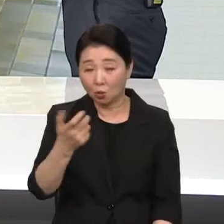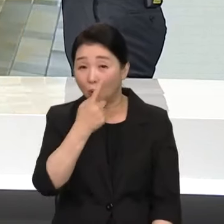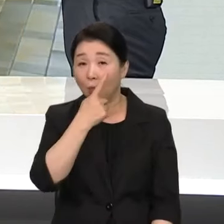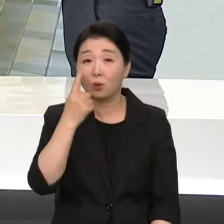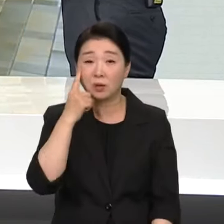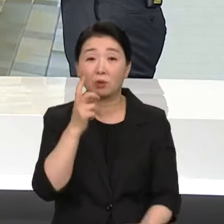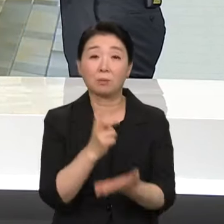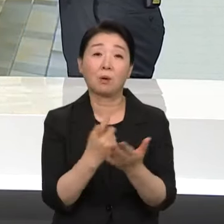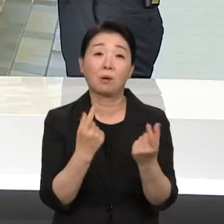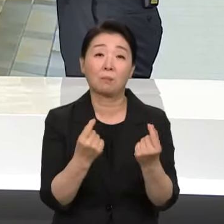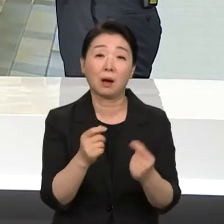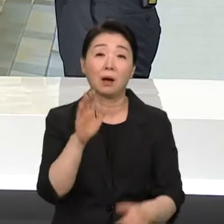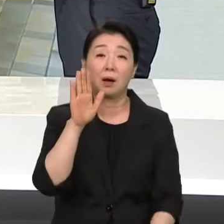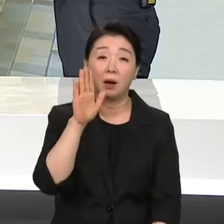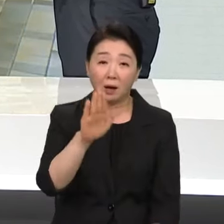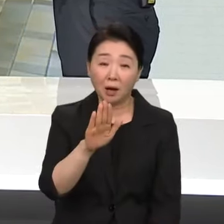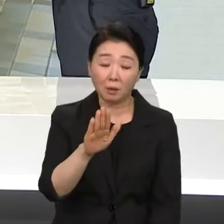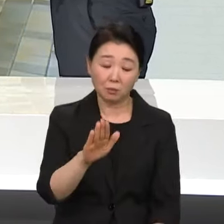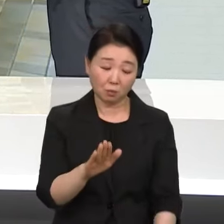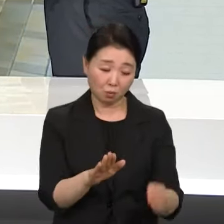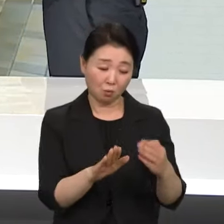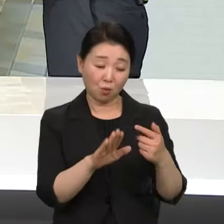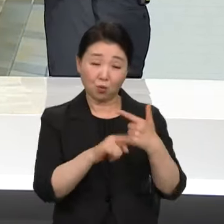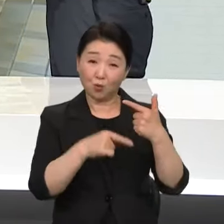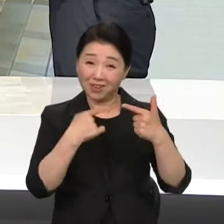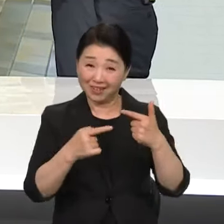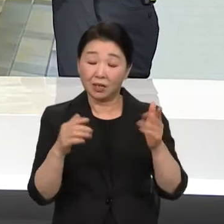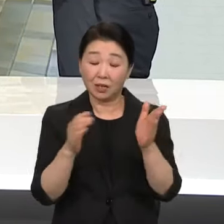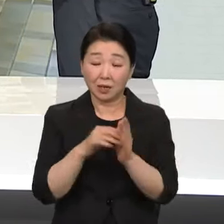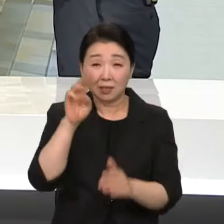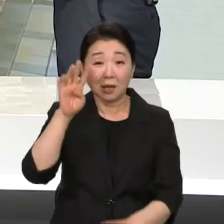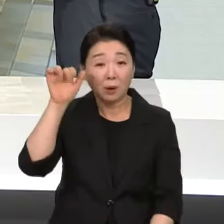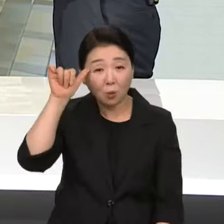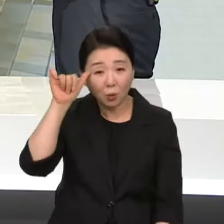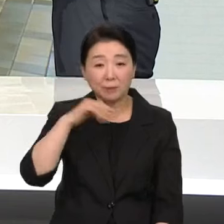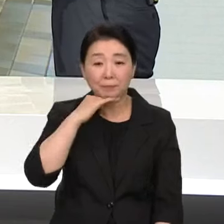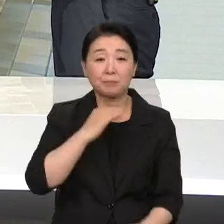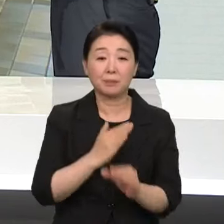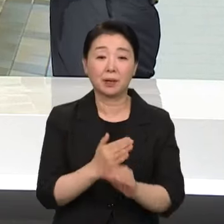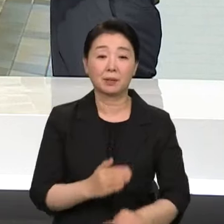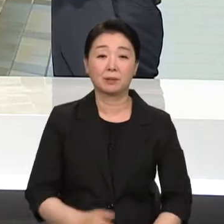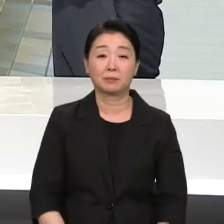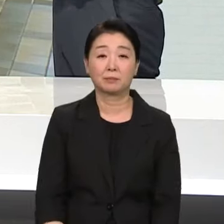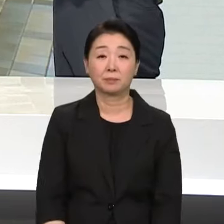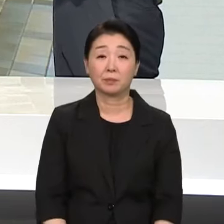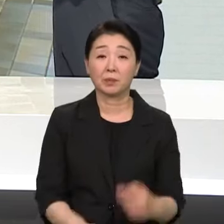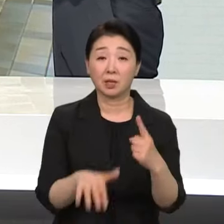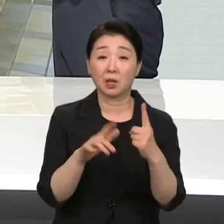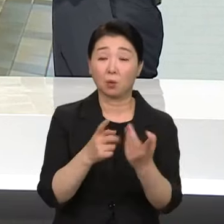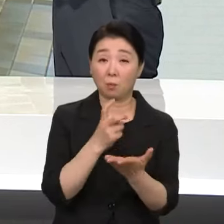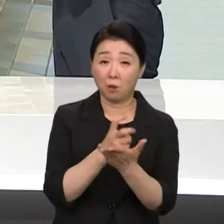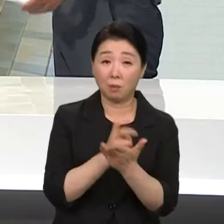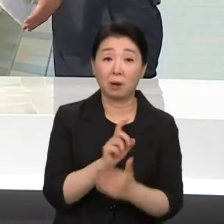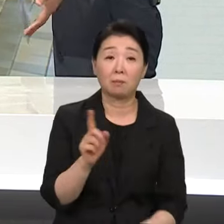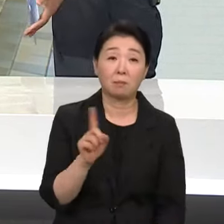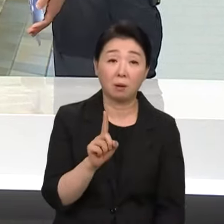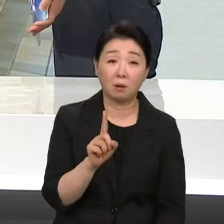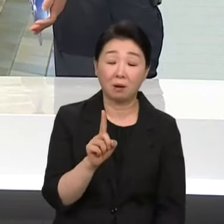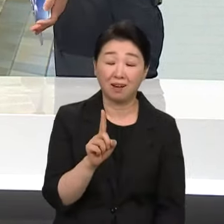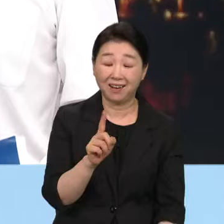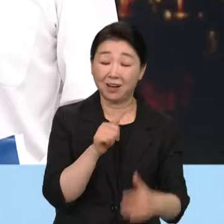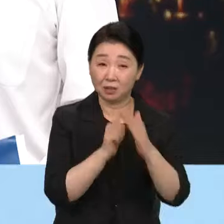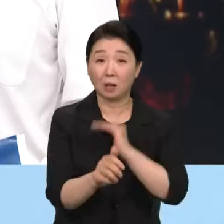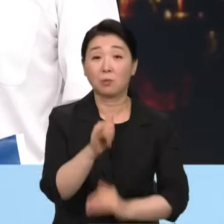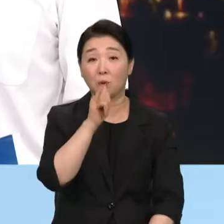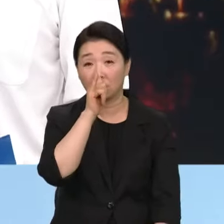법안입니다 앞으로 1일 날까지 한 4박 5일 정도 대기를 한다고 합니다네이 1호 법안이 사실 뭐 상징성도